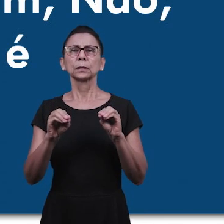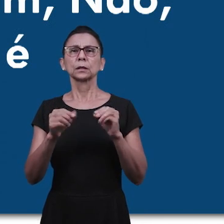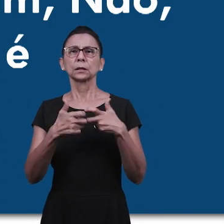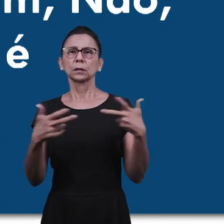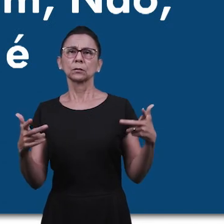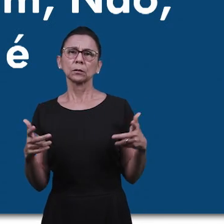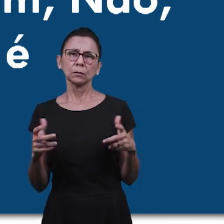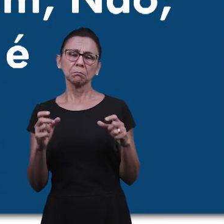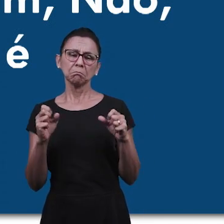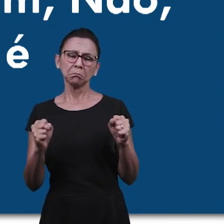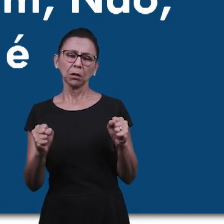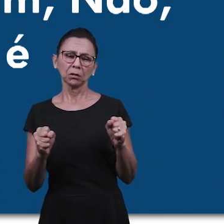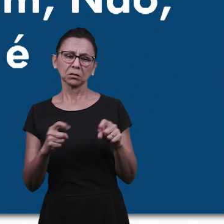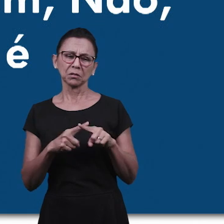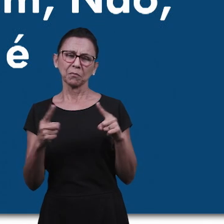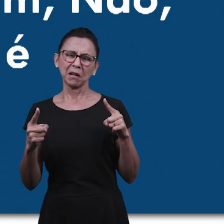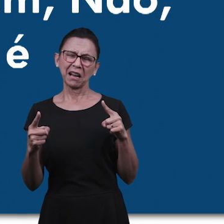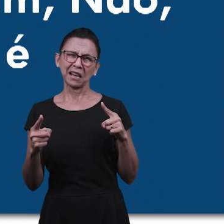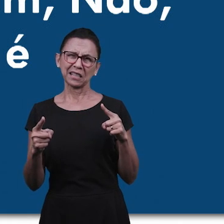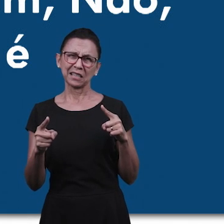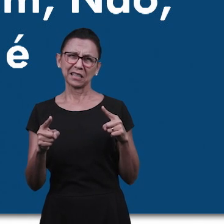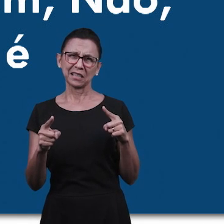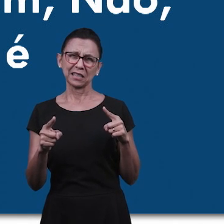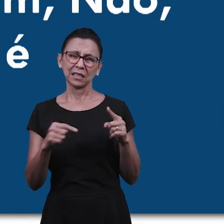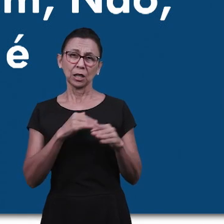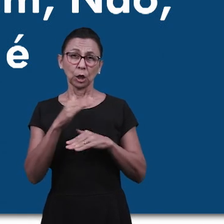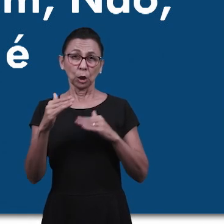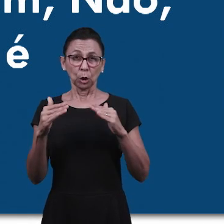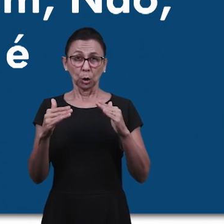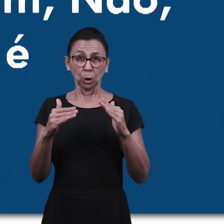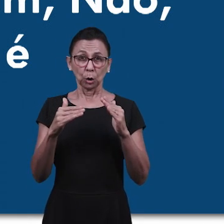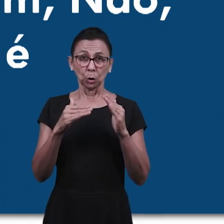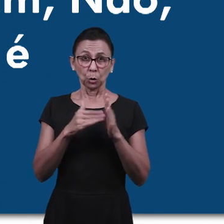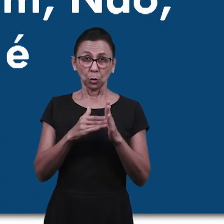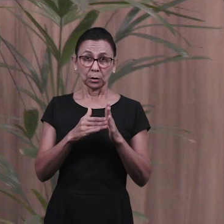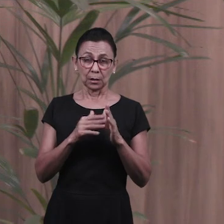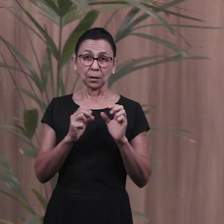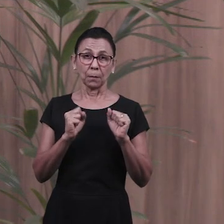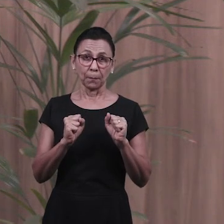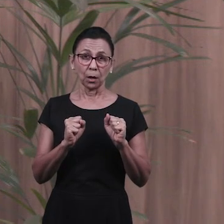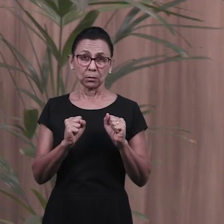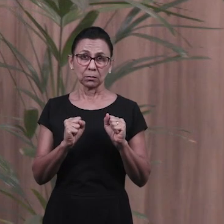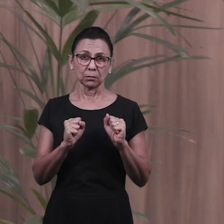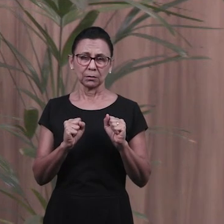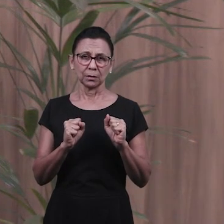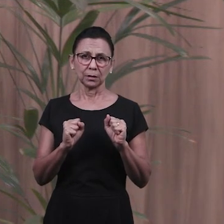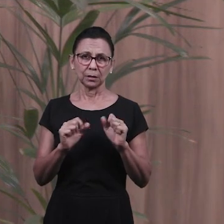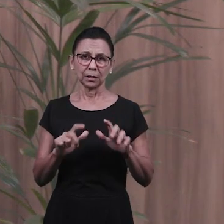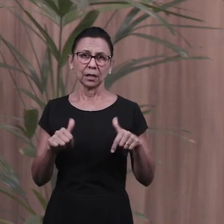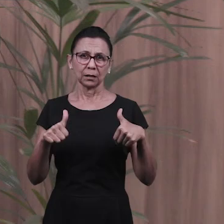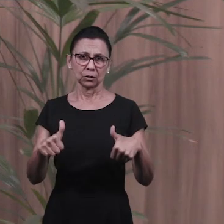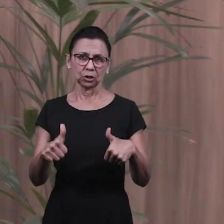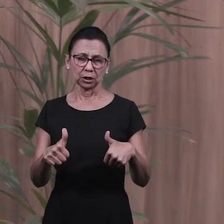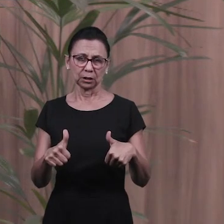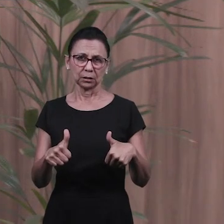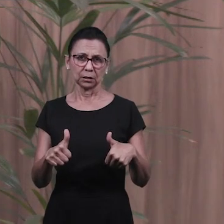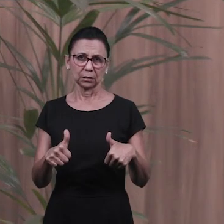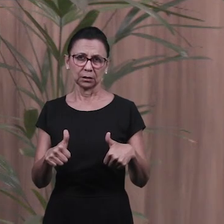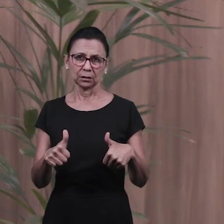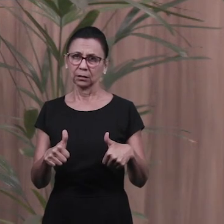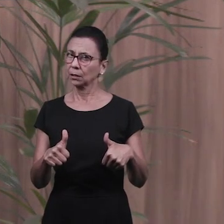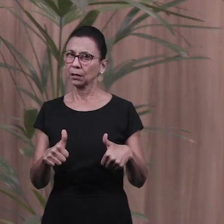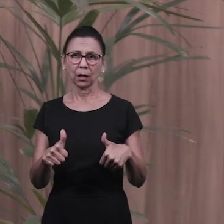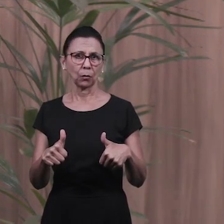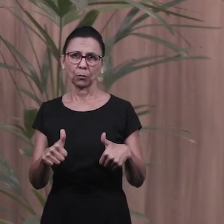conviennent, car notre référence, c'est celle de Christ. Et ce bon choix apporte des implications et positionnements